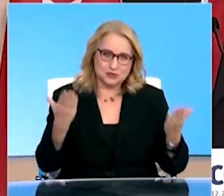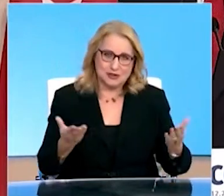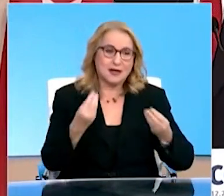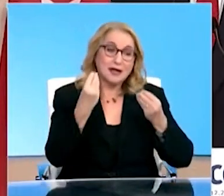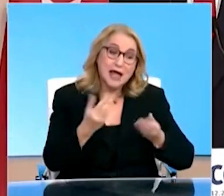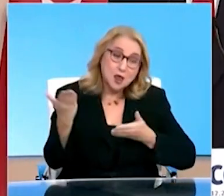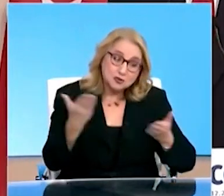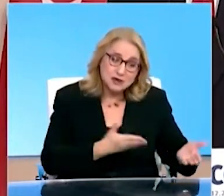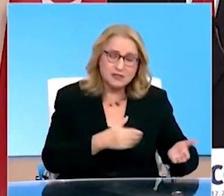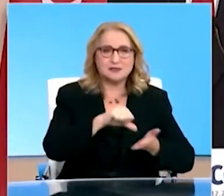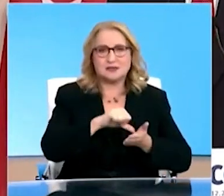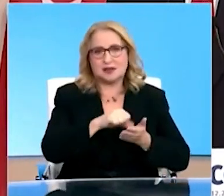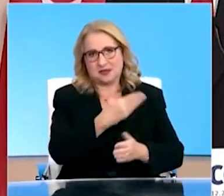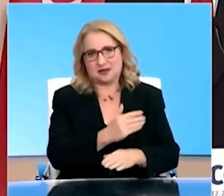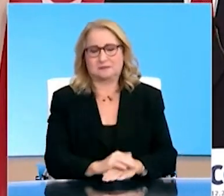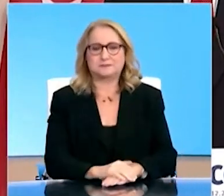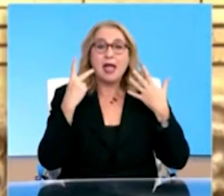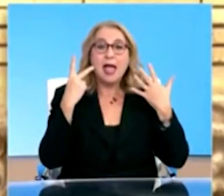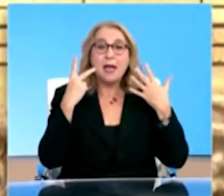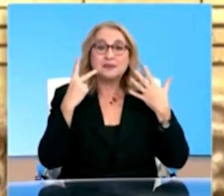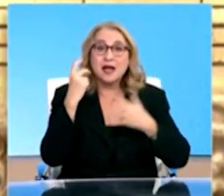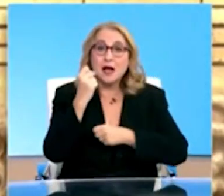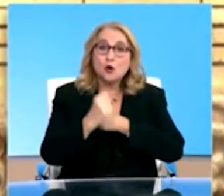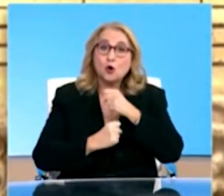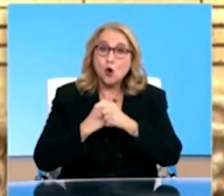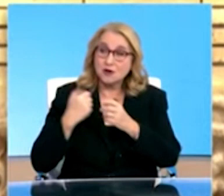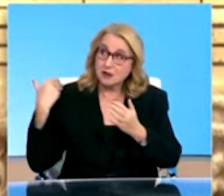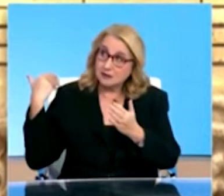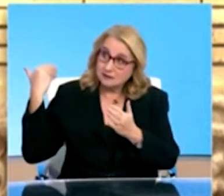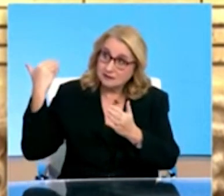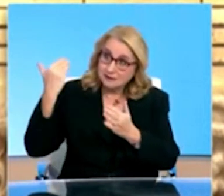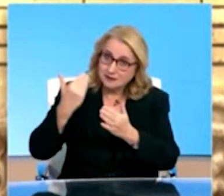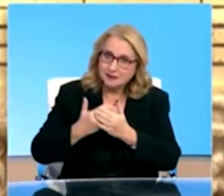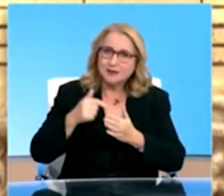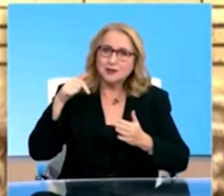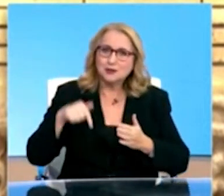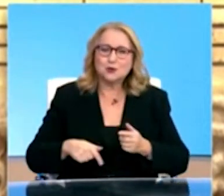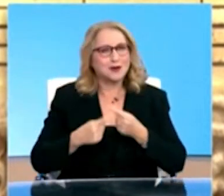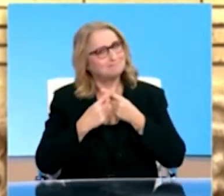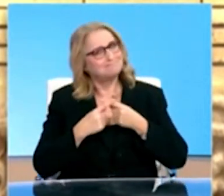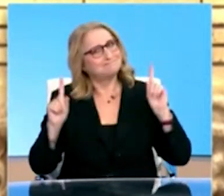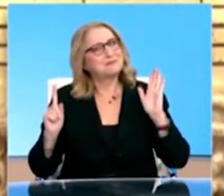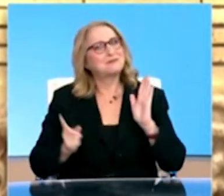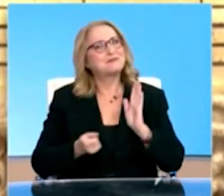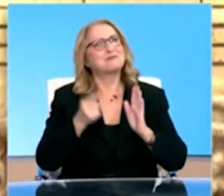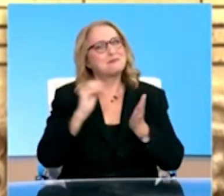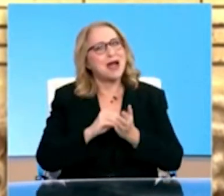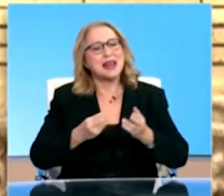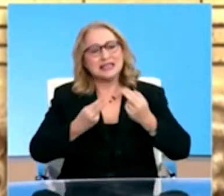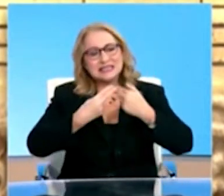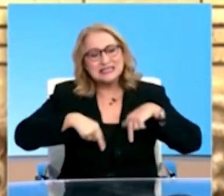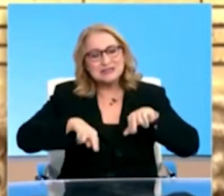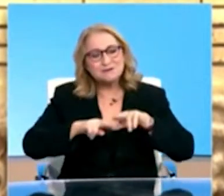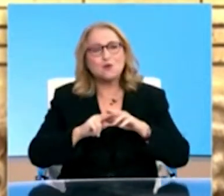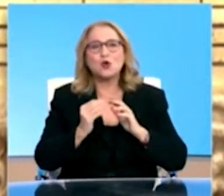Πολύ γόνιμες ήταν οι συζητήσεις που είχαμε με την πρόεδρο της Ελληνικής Δημοκρατίας Κατερίνα Σακελαροπούλου και τον πρωθυπουργό Κυριάκο Μητσοτάκη. Αυτό τόνισε κατά